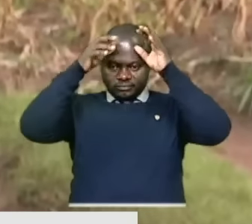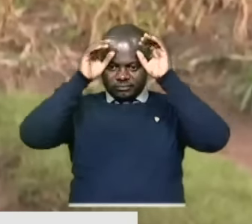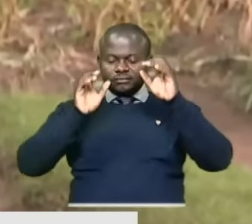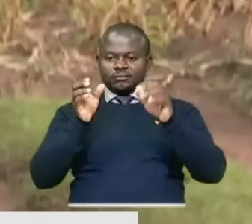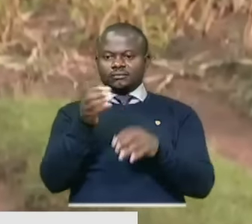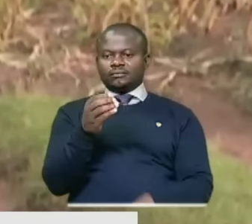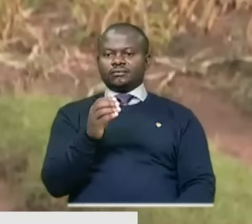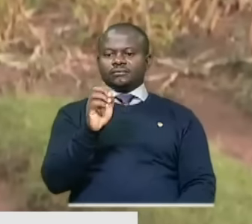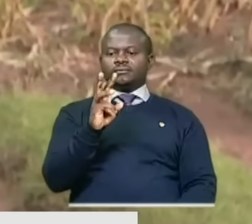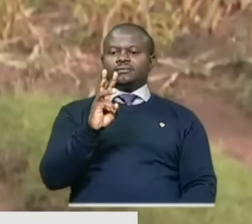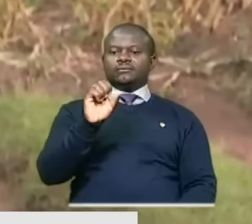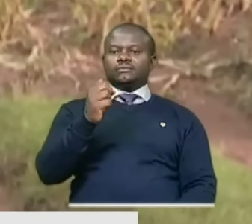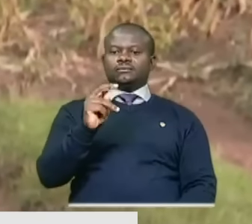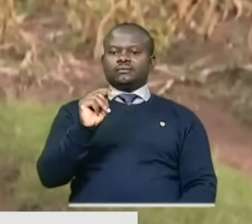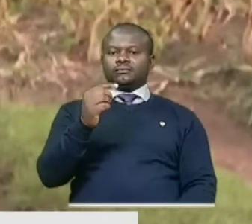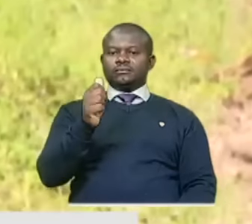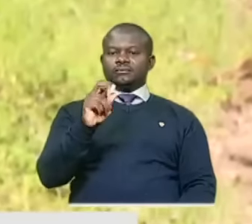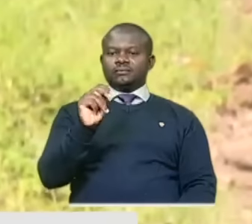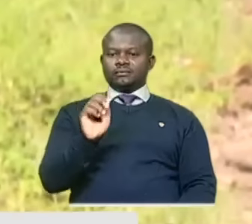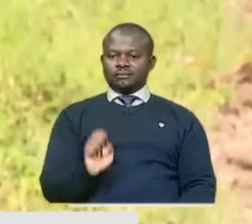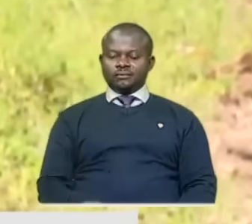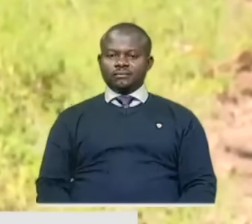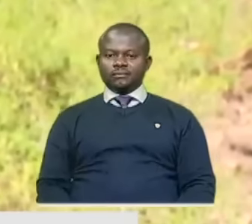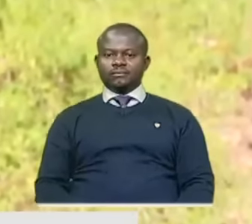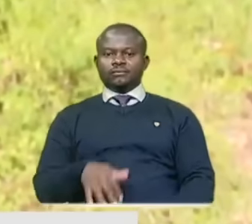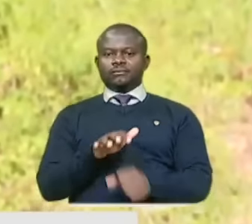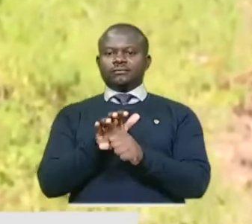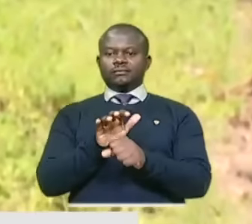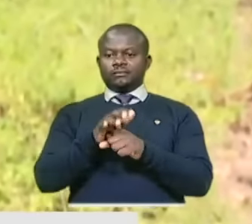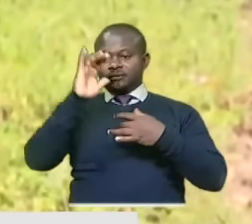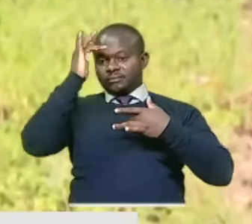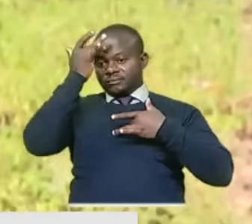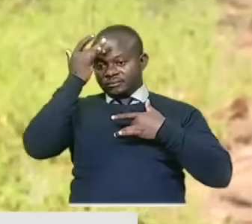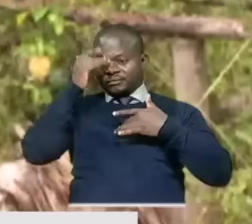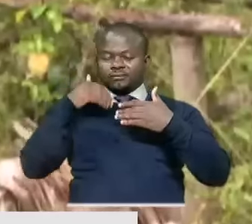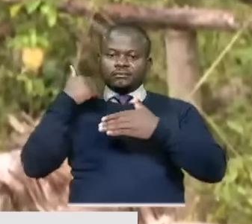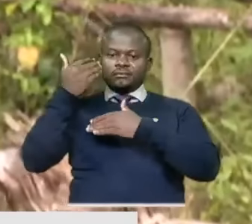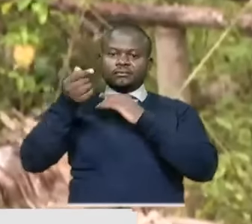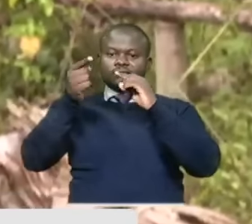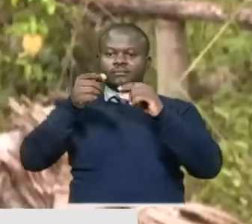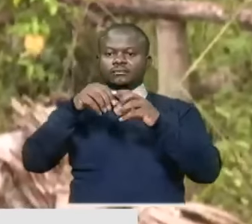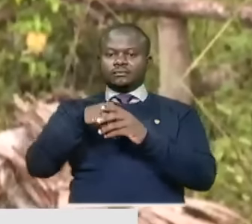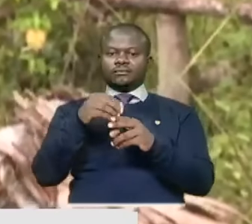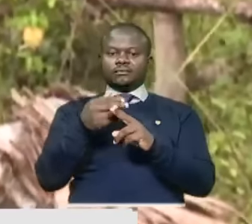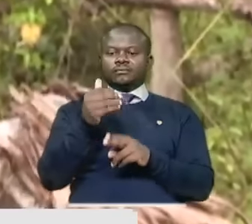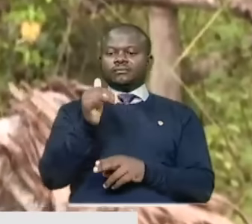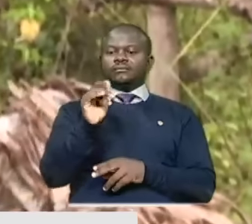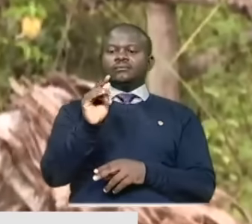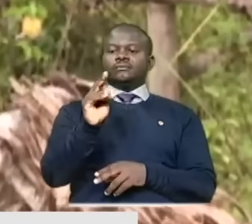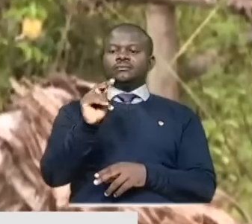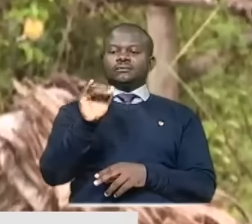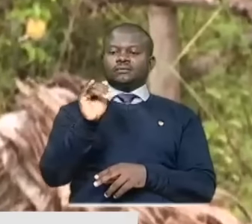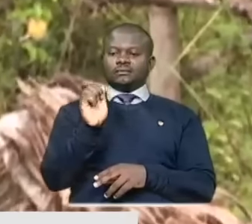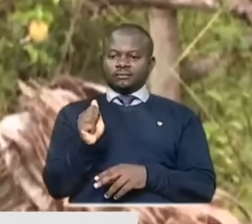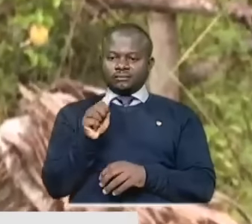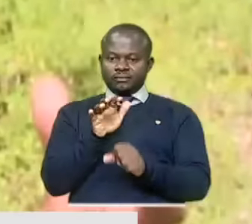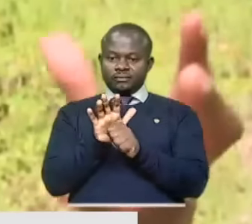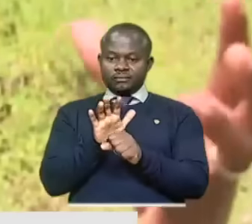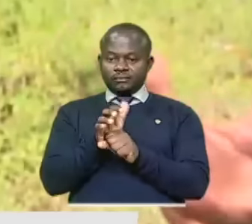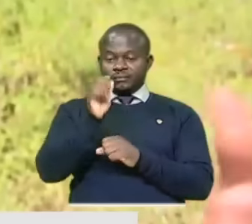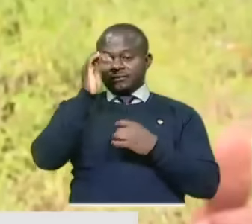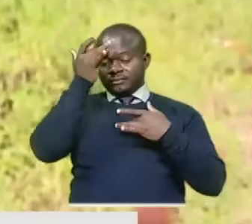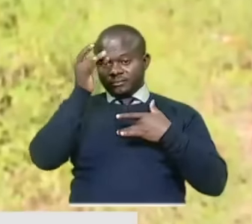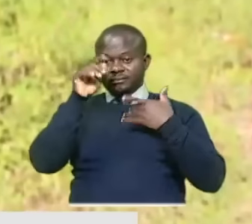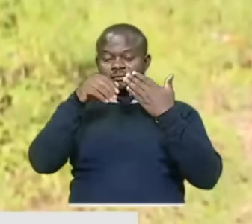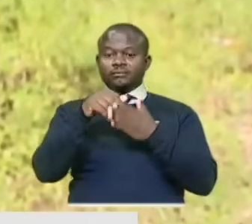koperative twisunganiye Nzabona Ntuma Jean Claude cyane cyane hari uburwayi buzamo bita ikinya ubwo burwayi bukunze kuza